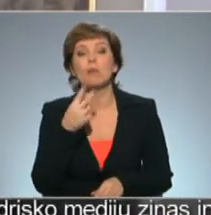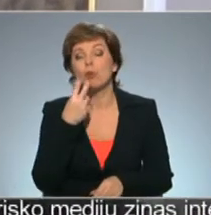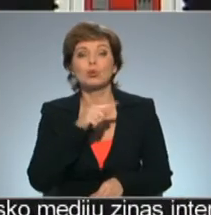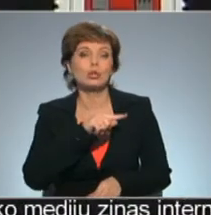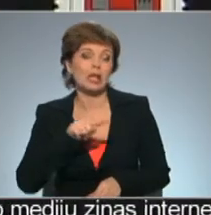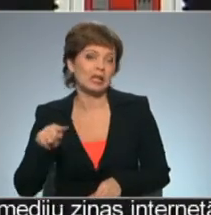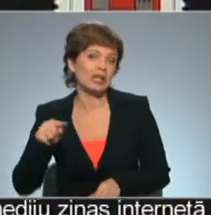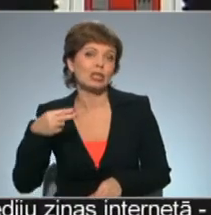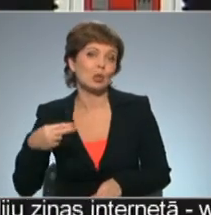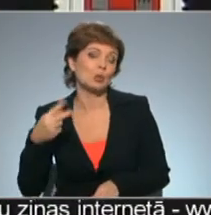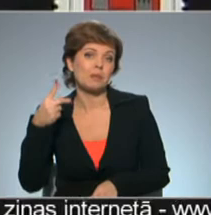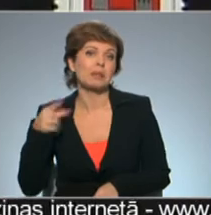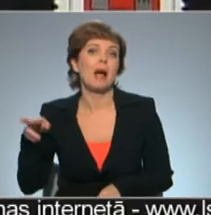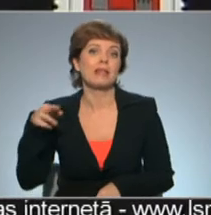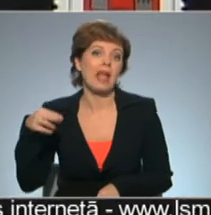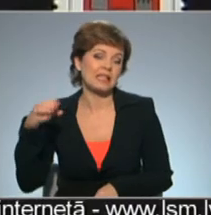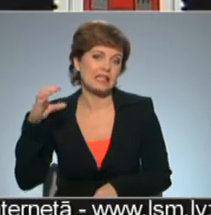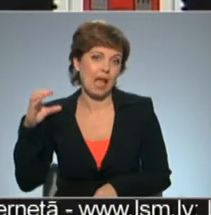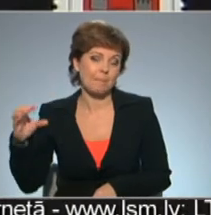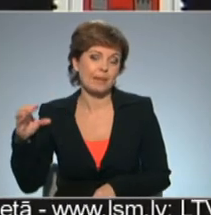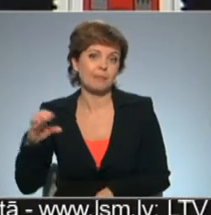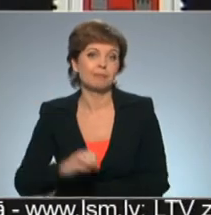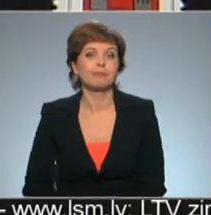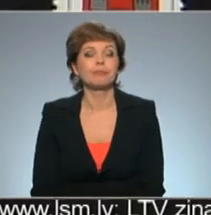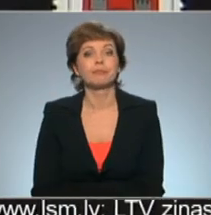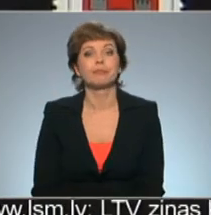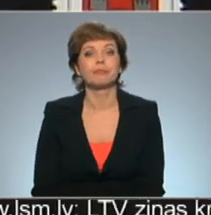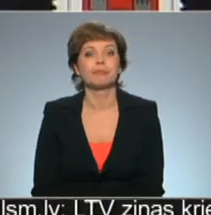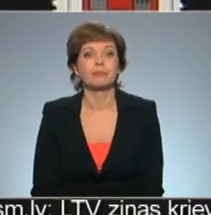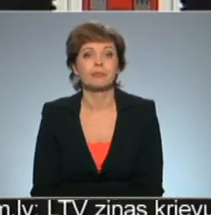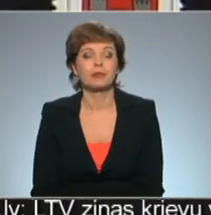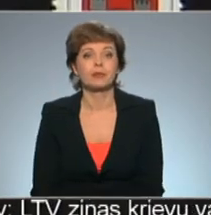21. Decembrim. Sandra Leitāne, Andris Spāns, TV Spektrs.